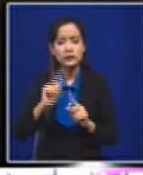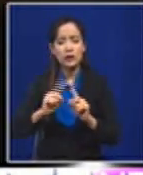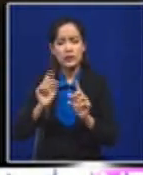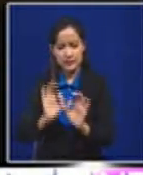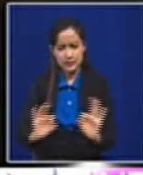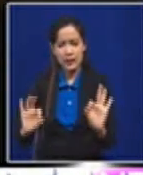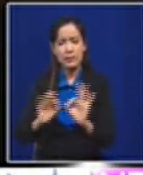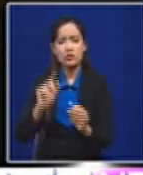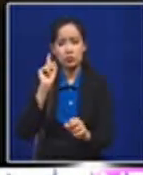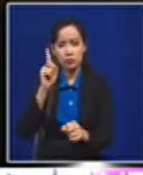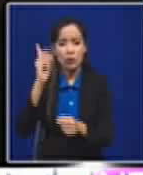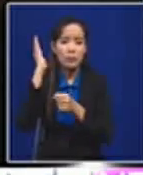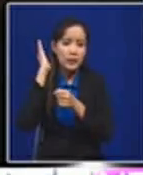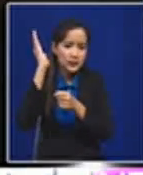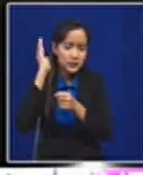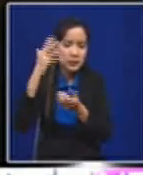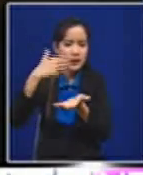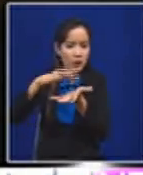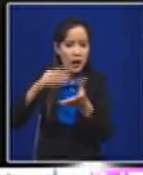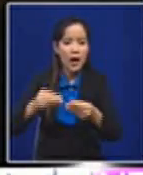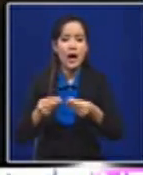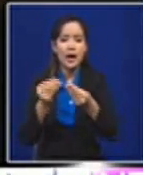ประชาสัมพันธ์สร้างความเข้าใจ